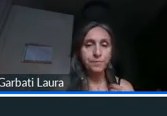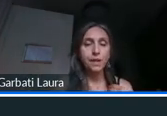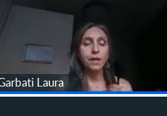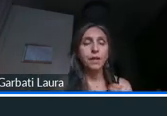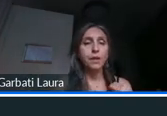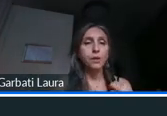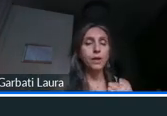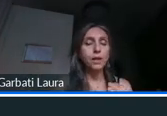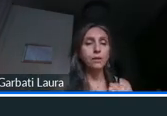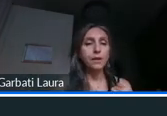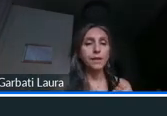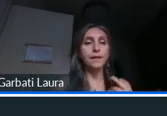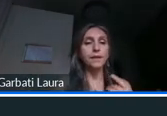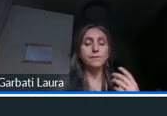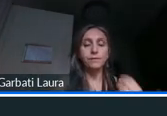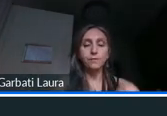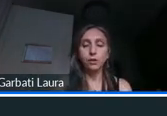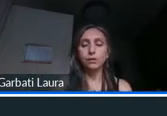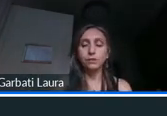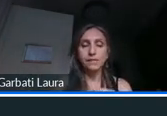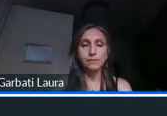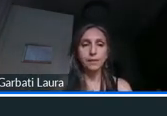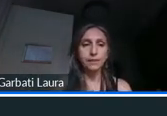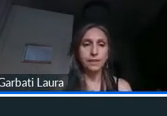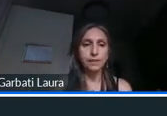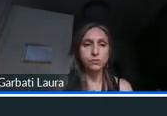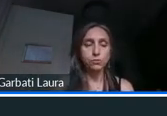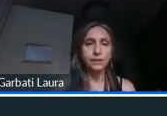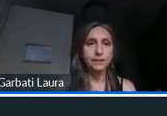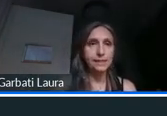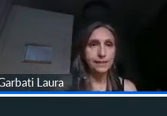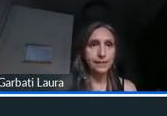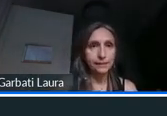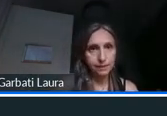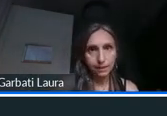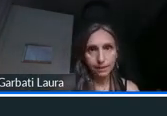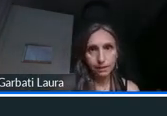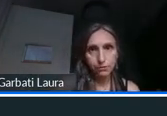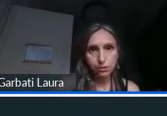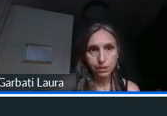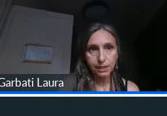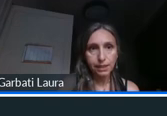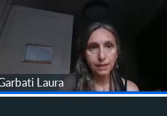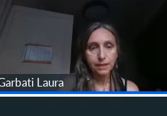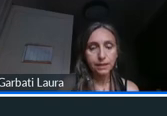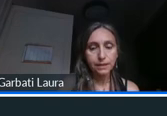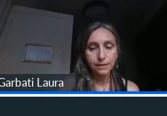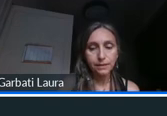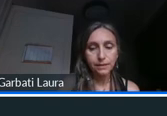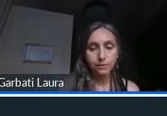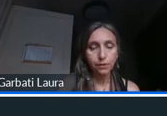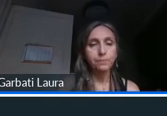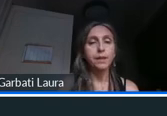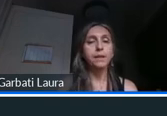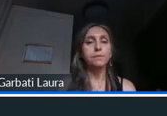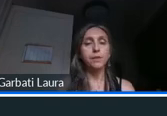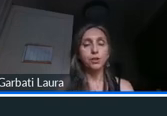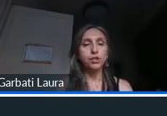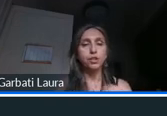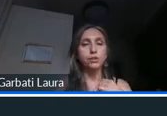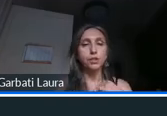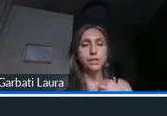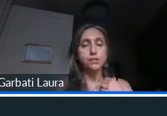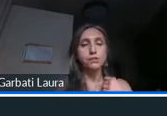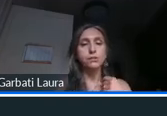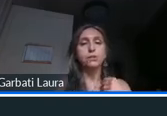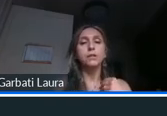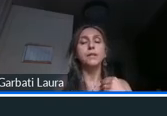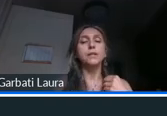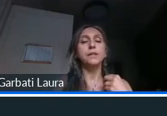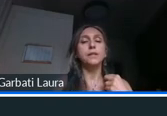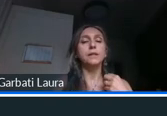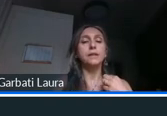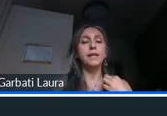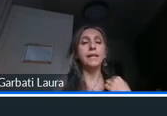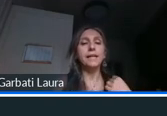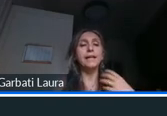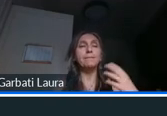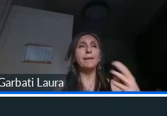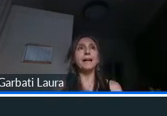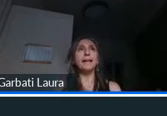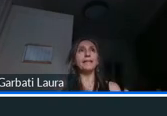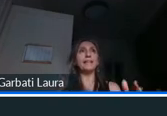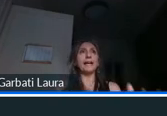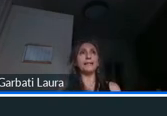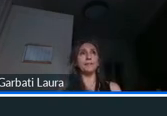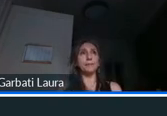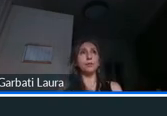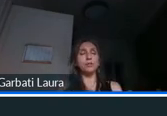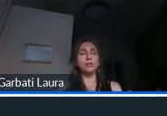integrato. Quello che vi voglio trasmettere sul dataset, che credo sia, no, ve lo accenno adesso, è che